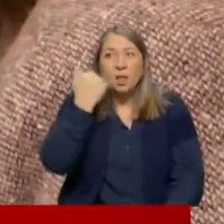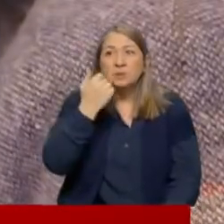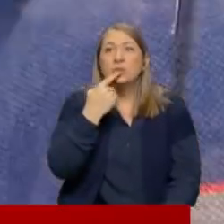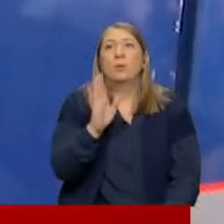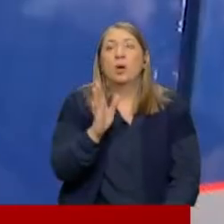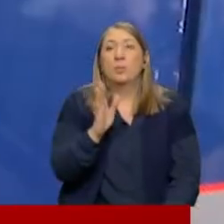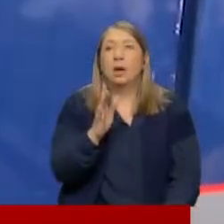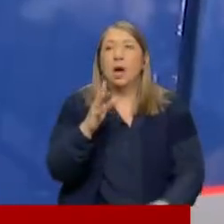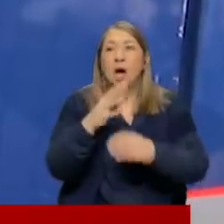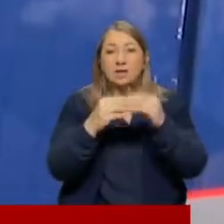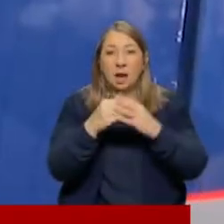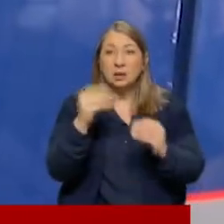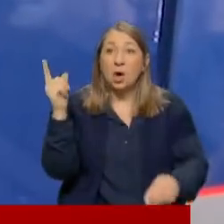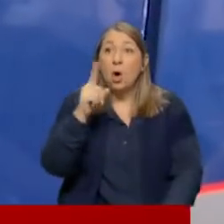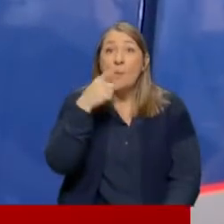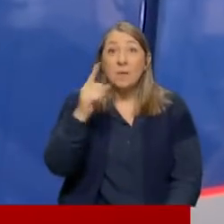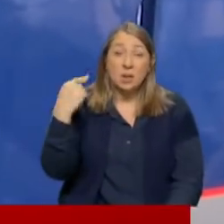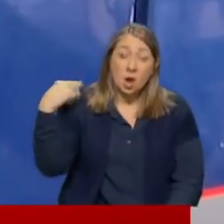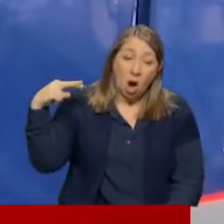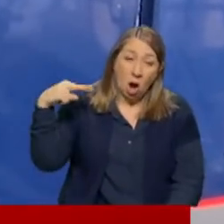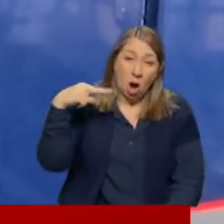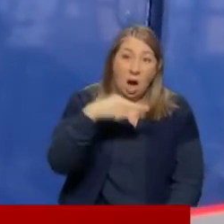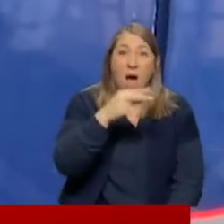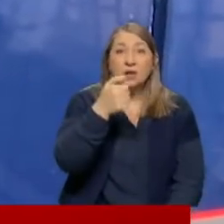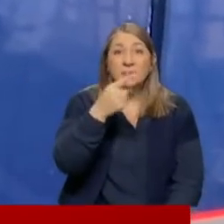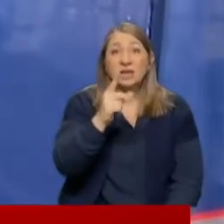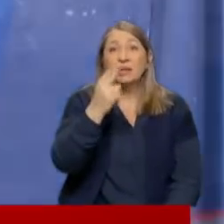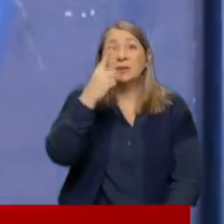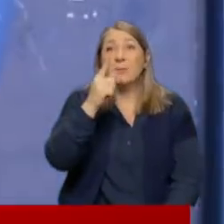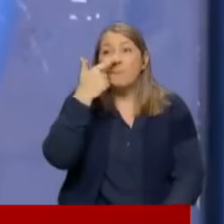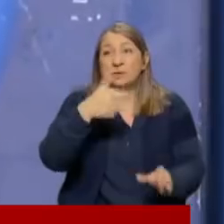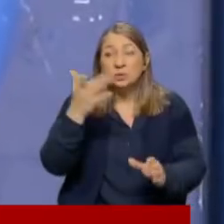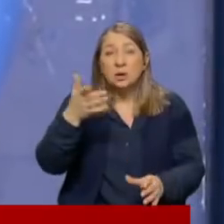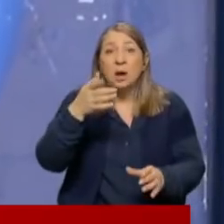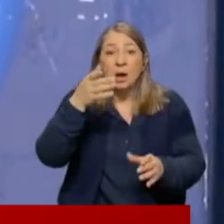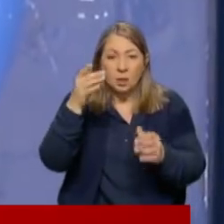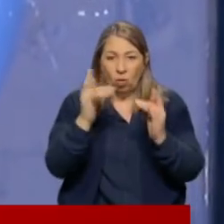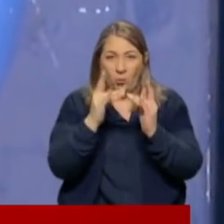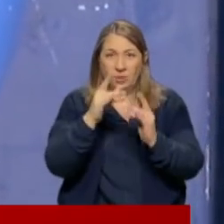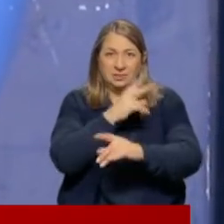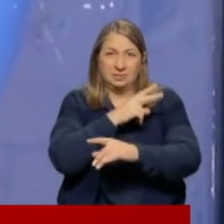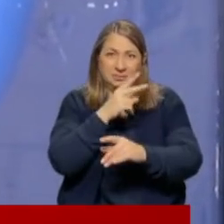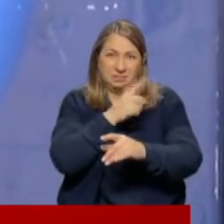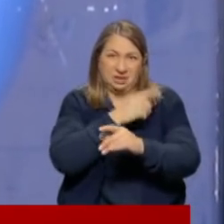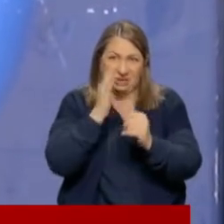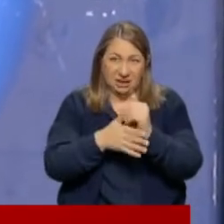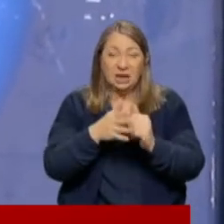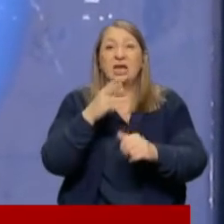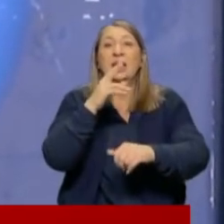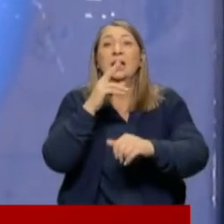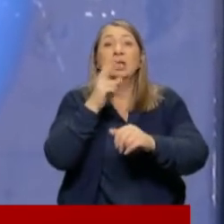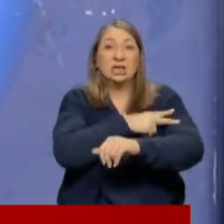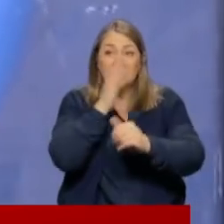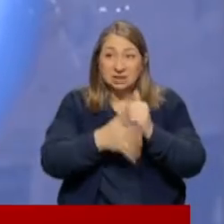atmıyorum. Adana'dan buraya 10 bin liraya geliyorum ama 6 bin 7 bin lira mazot yakıyorum. Fatih Sultan Mehmet yasak bize. Sadece Yavuz Sultan